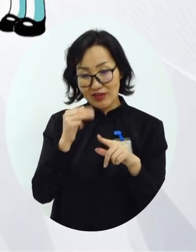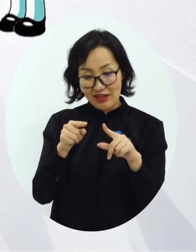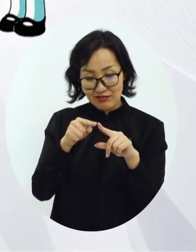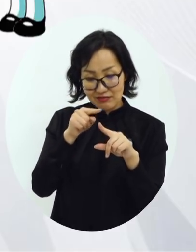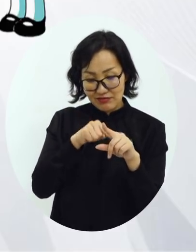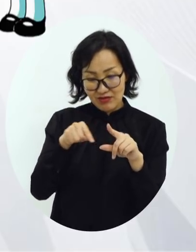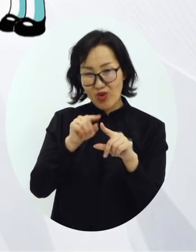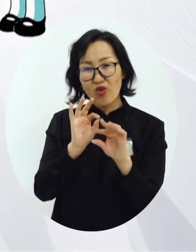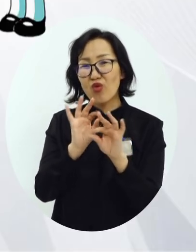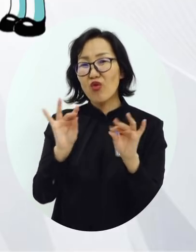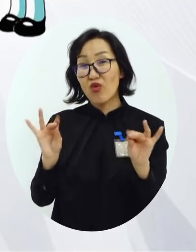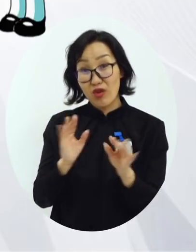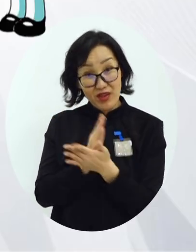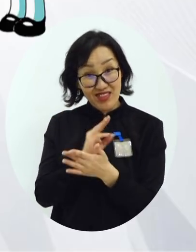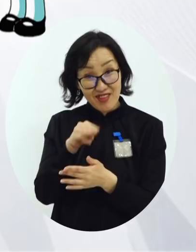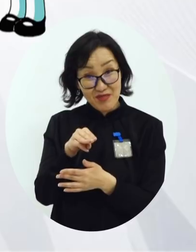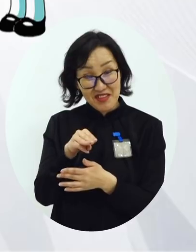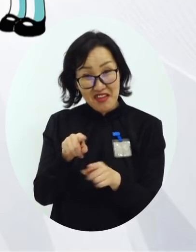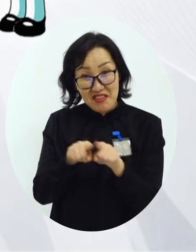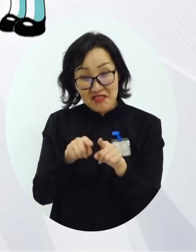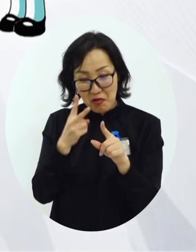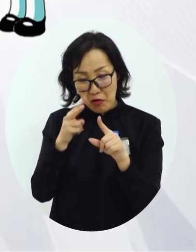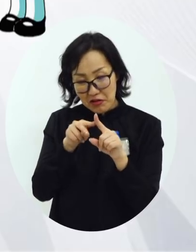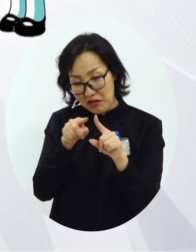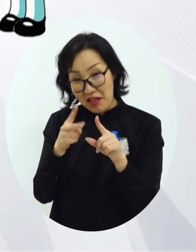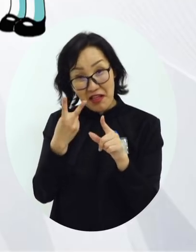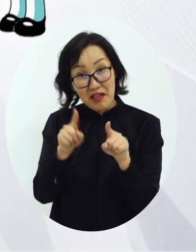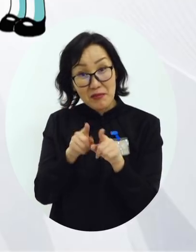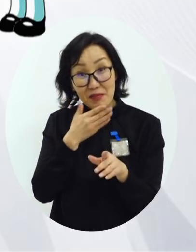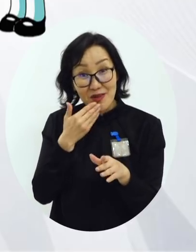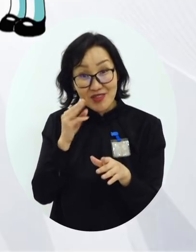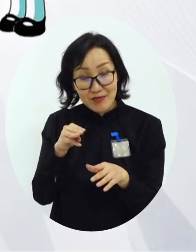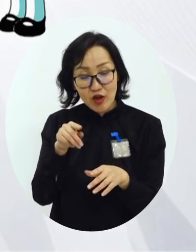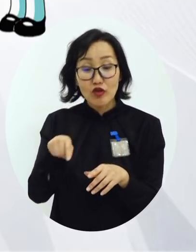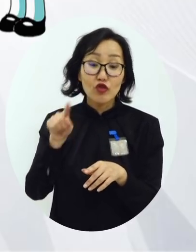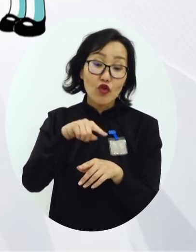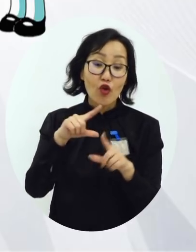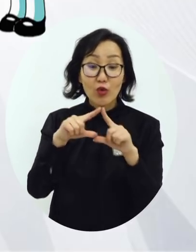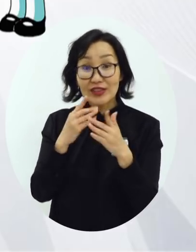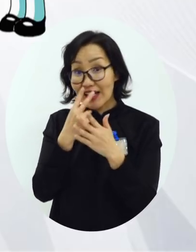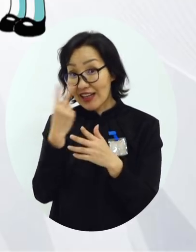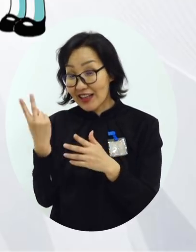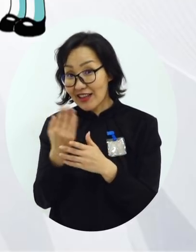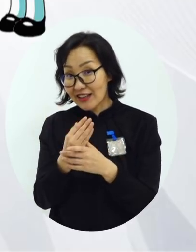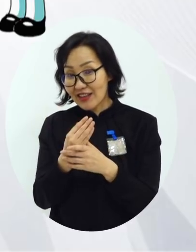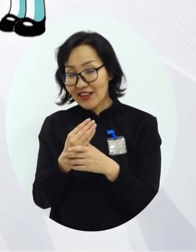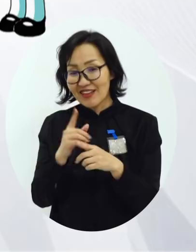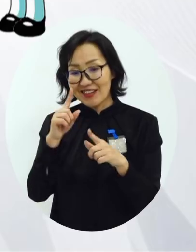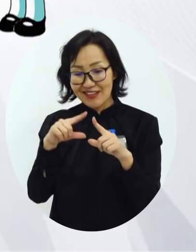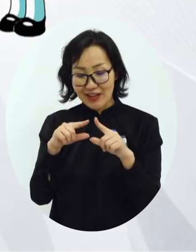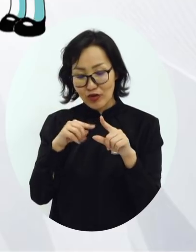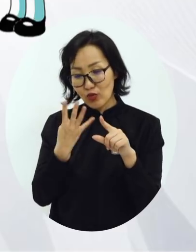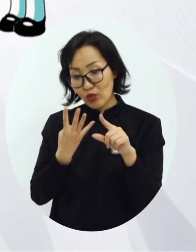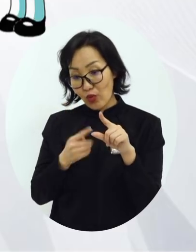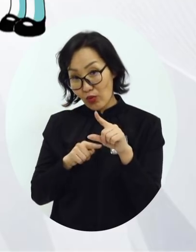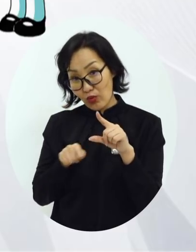тал нь өөр байна. За нөгөө гурвалжиныг хараараа бүгдээрээ нэг тал нь хэд байна?